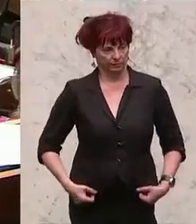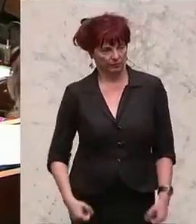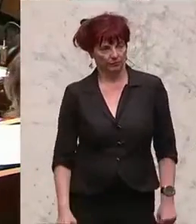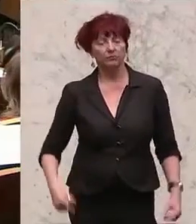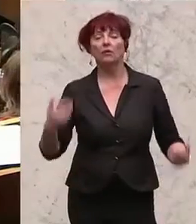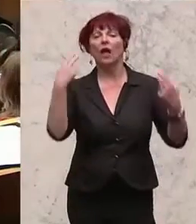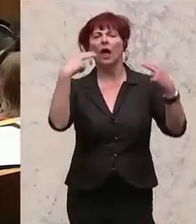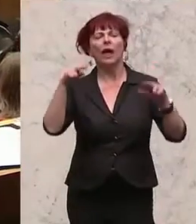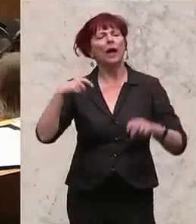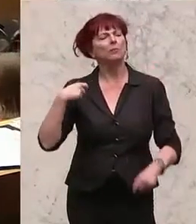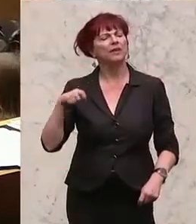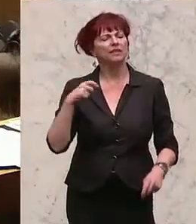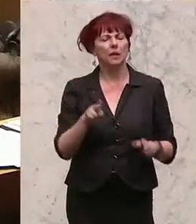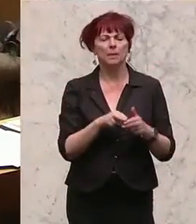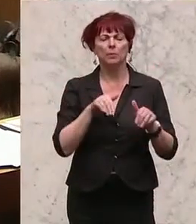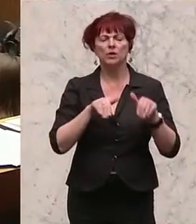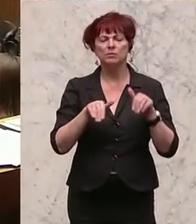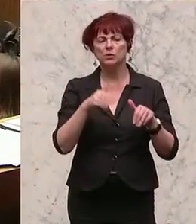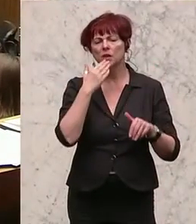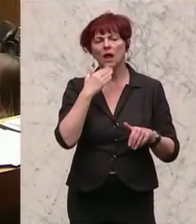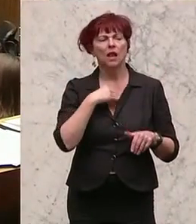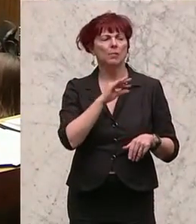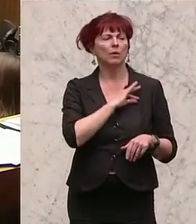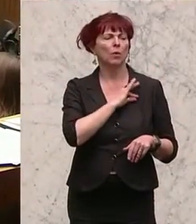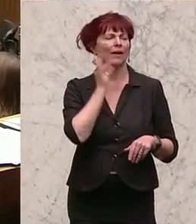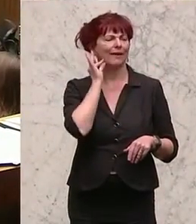müsste das gesamte Steuer- und Abgabensystem drastisch vereinfacht werden. Am Wort ist Gabriel.